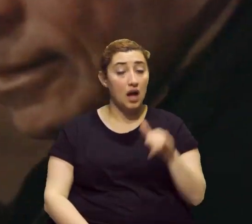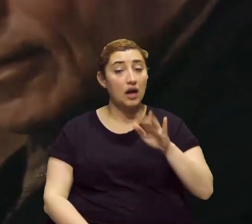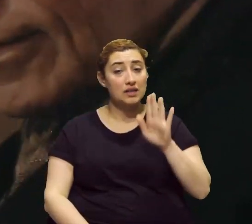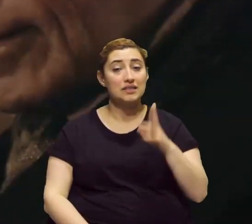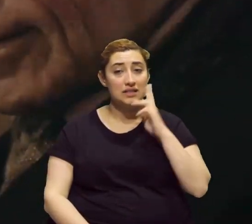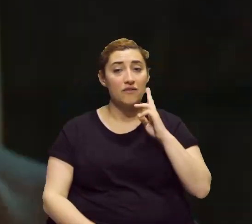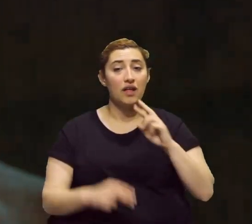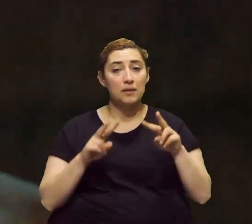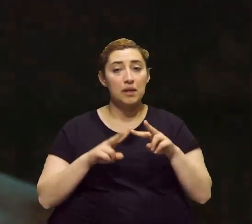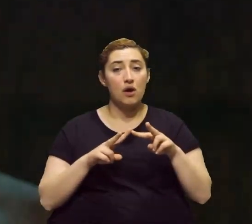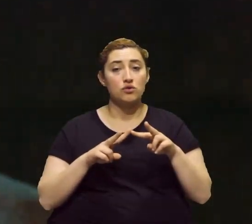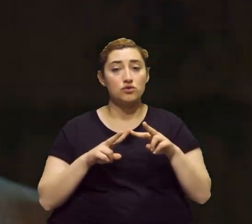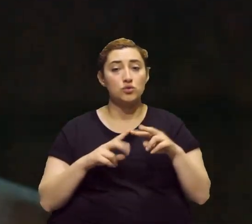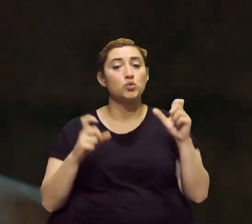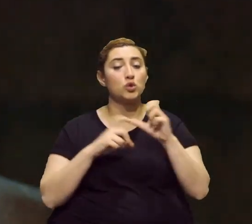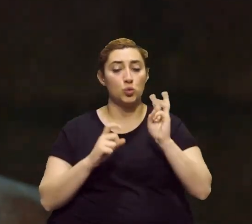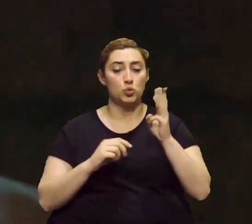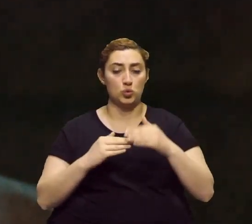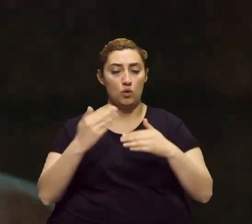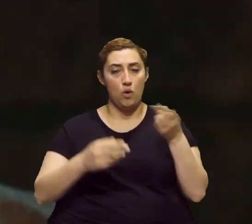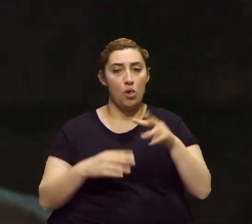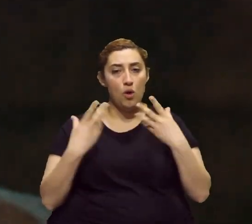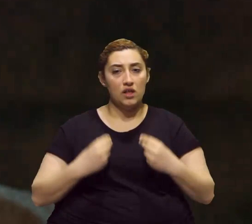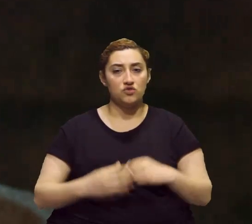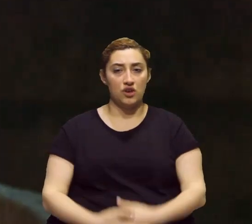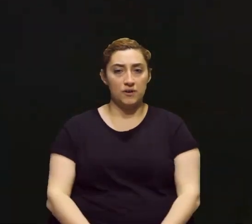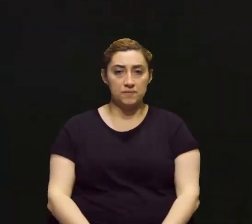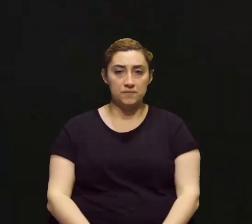Haklısınız efendim Miloş. Sultan 3 gün içinde ölecek.